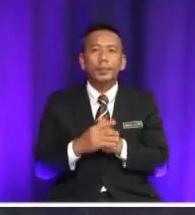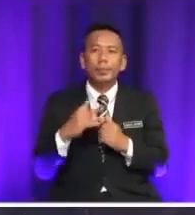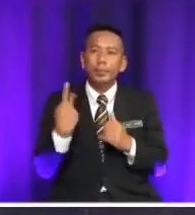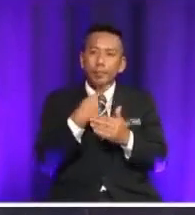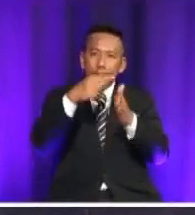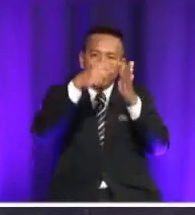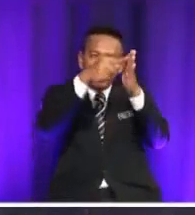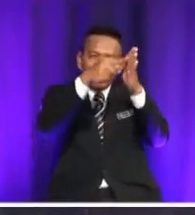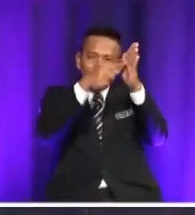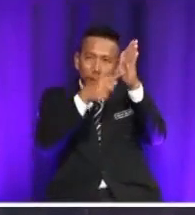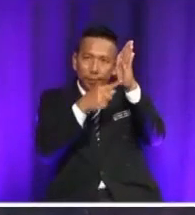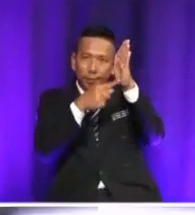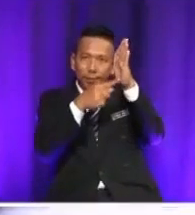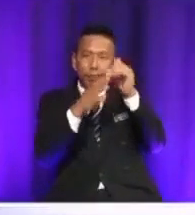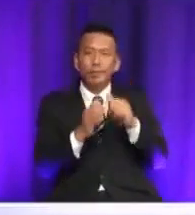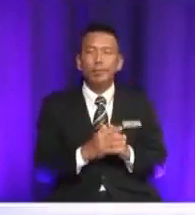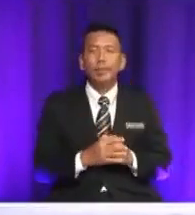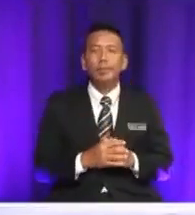garis ini